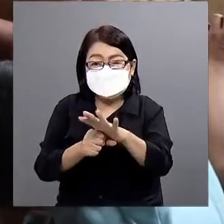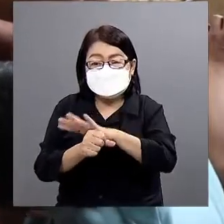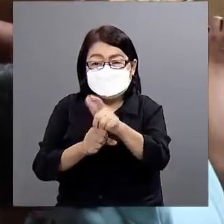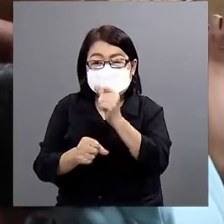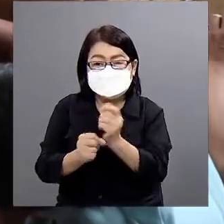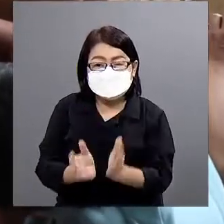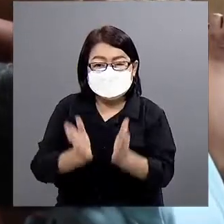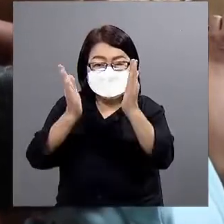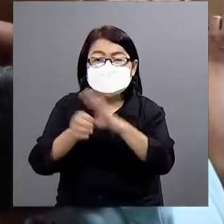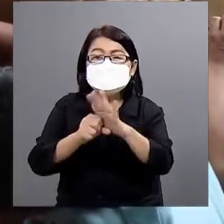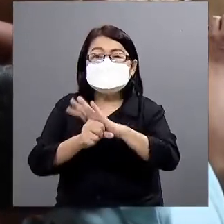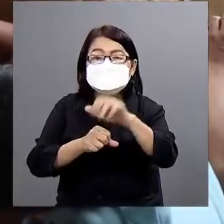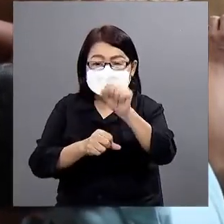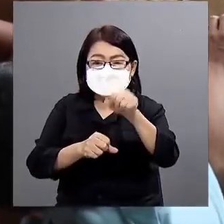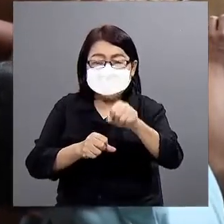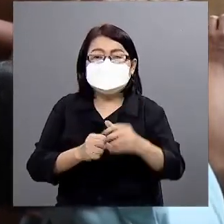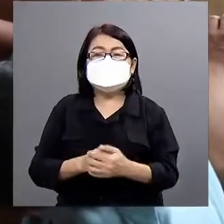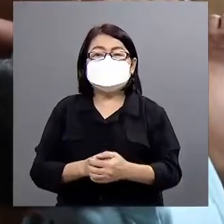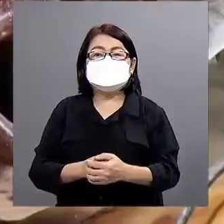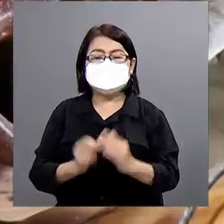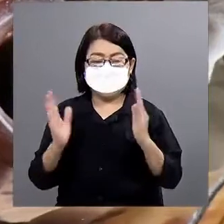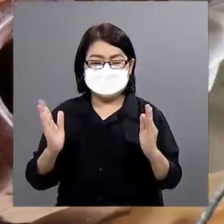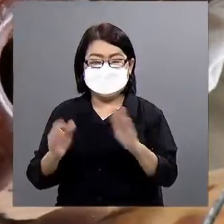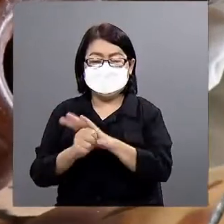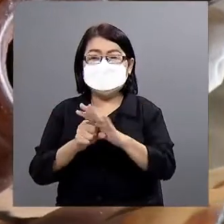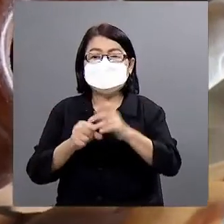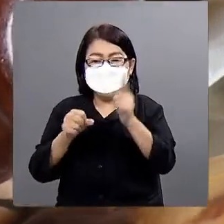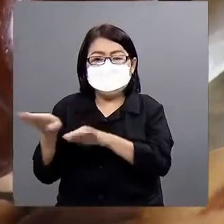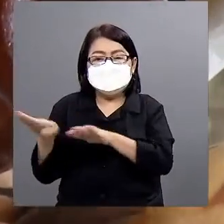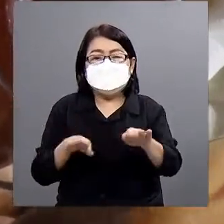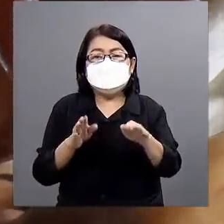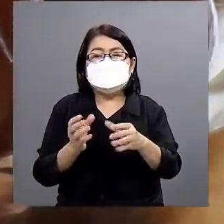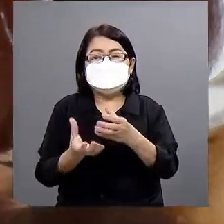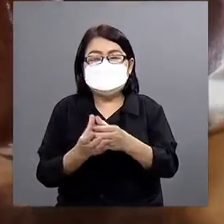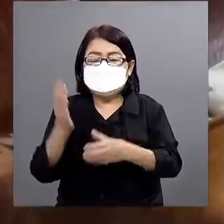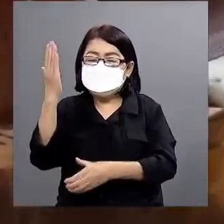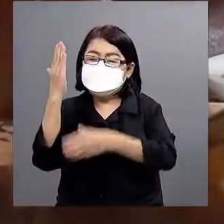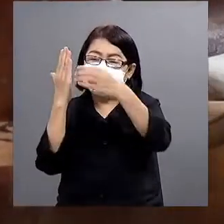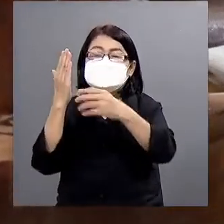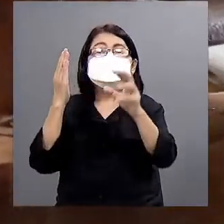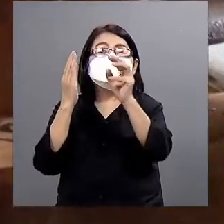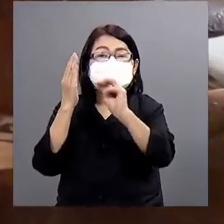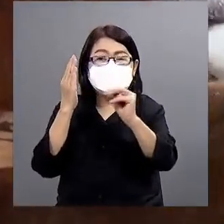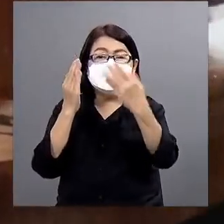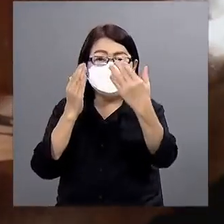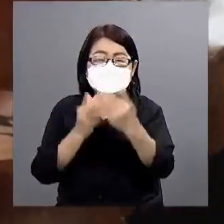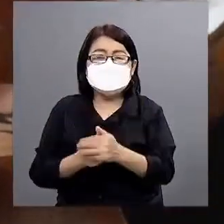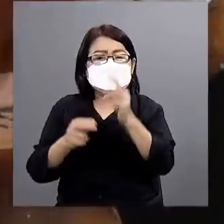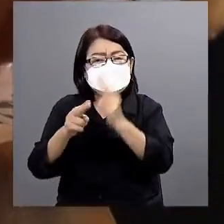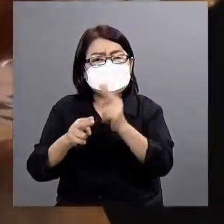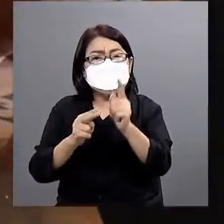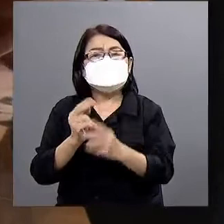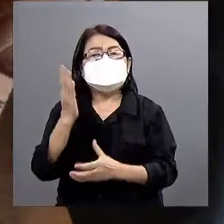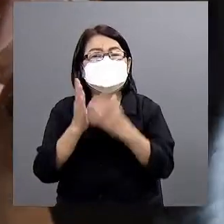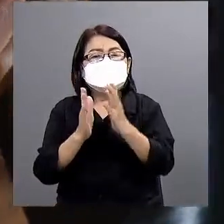า จะเตรียมไม้ชนิดไม้ที่ทำจะเป็นชนิดไม้ขนุนหรือไม้ประ